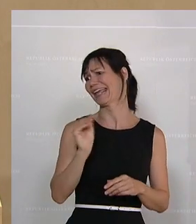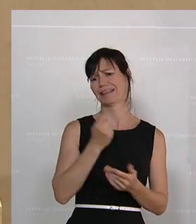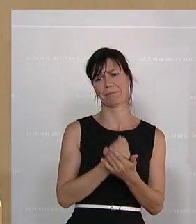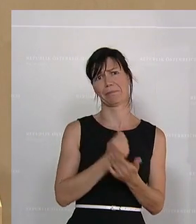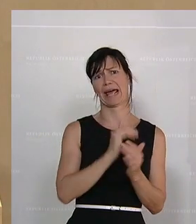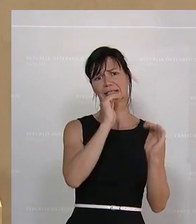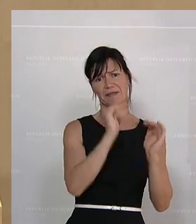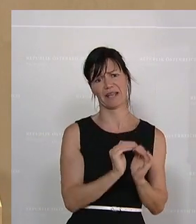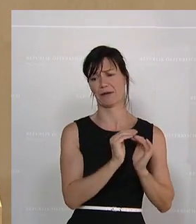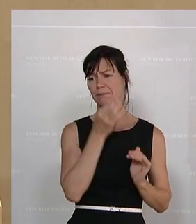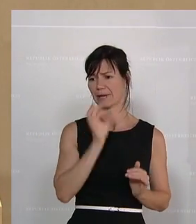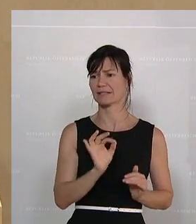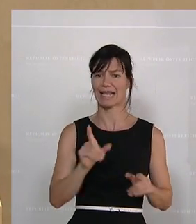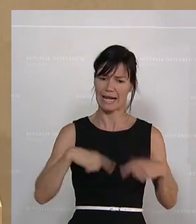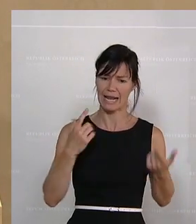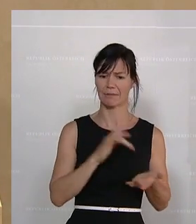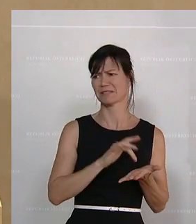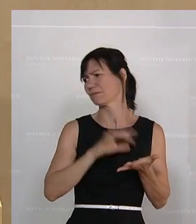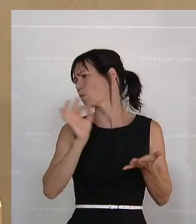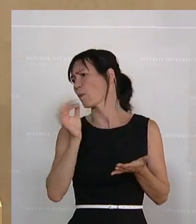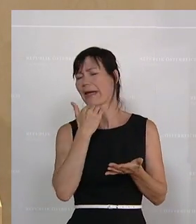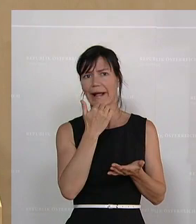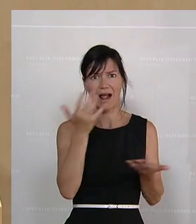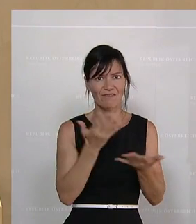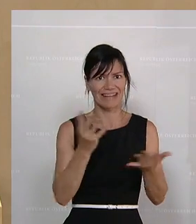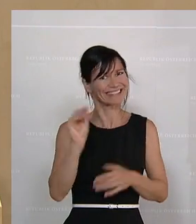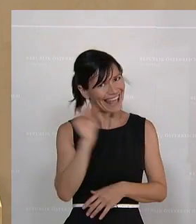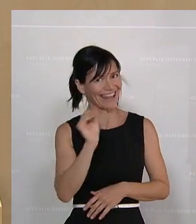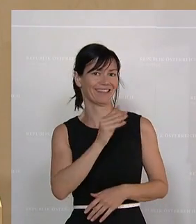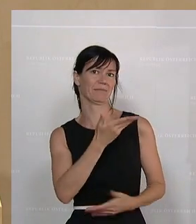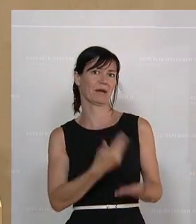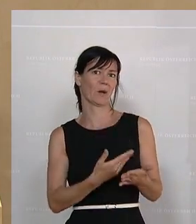was es ist wirklich echte preissenkungen finden